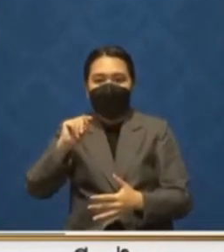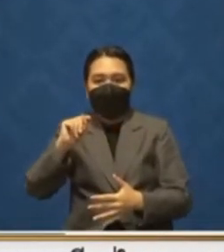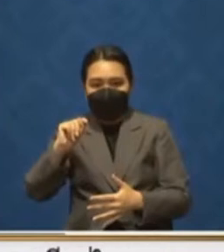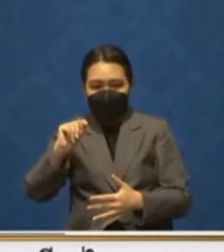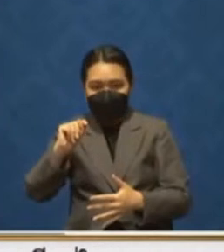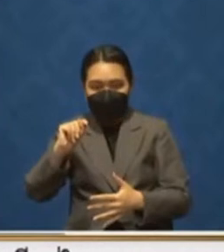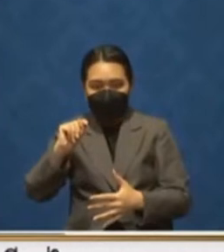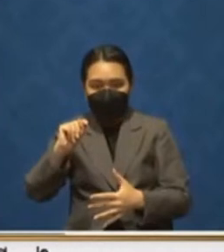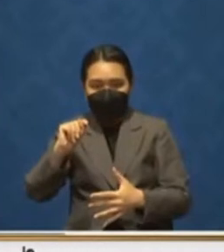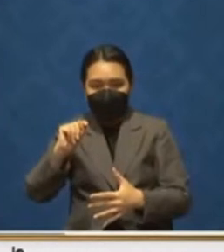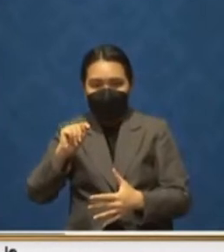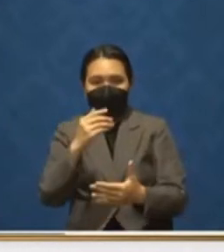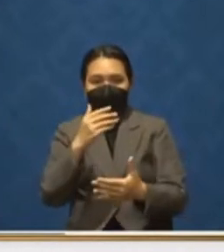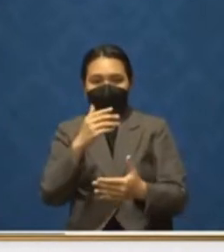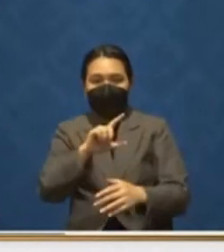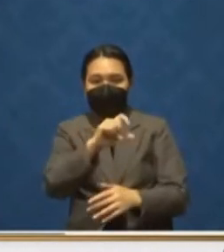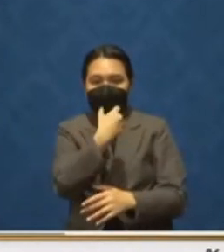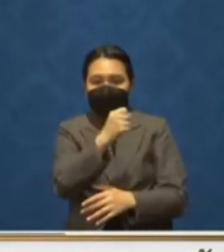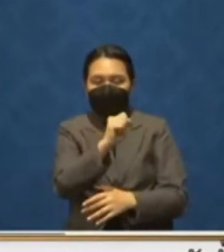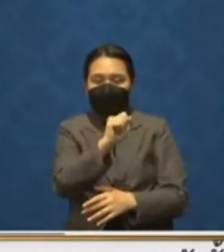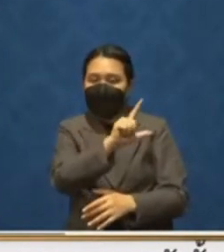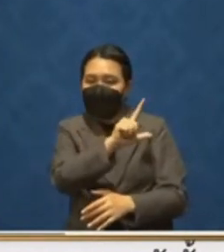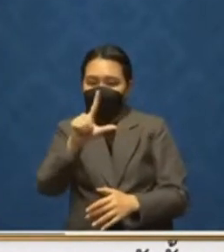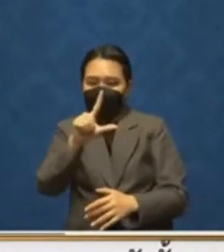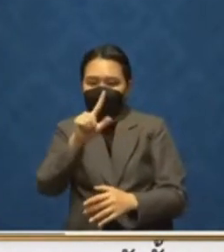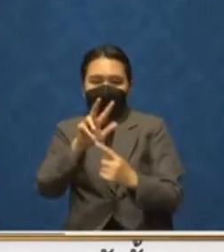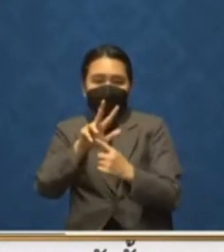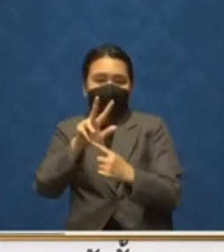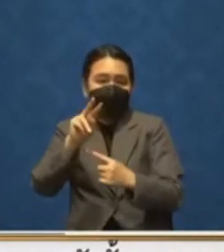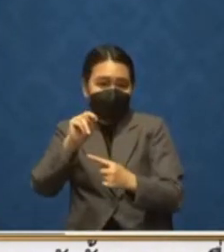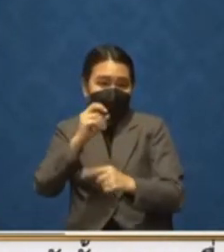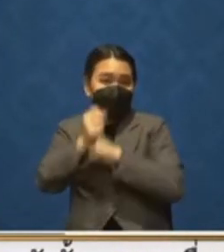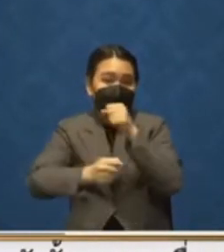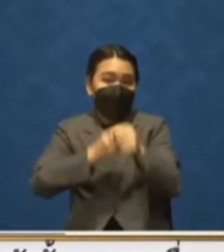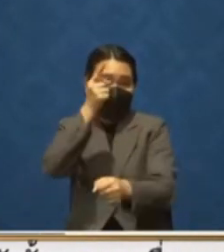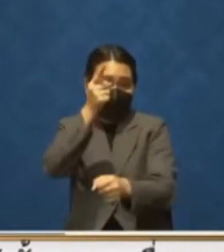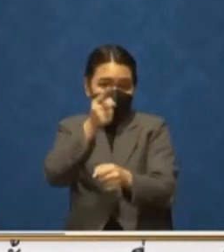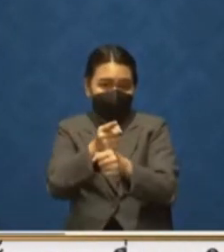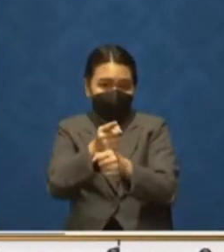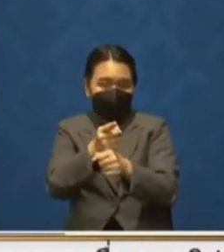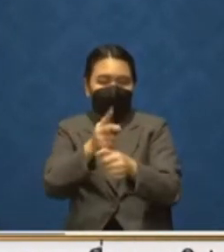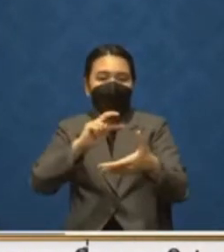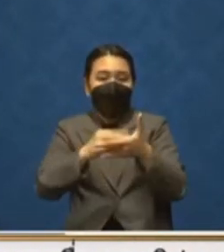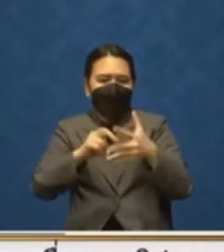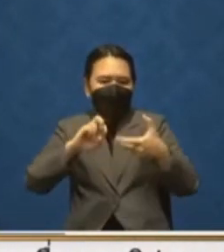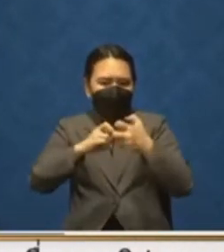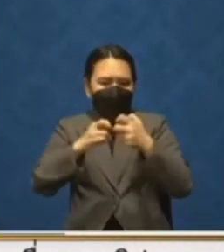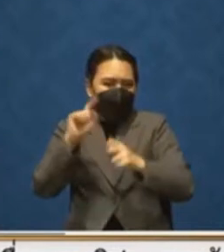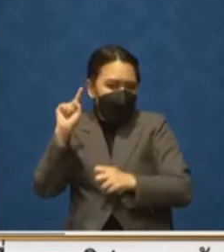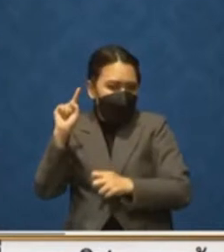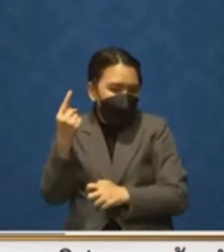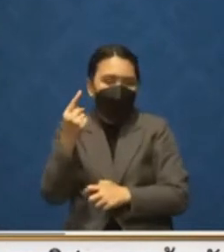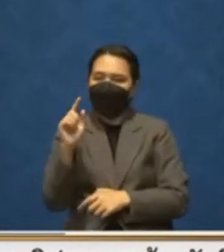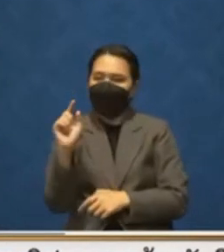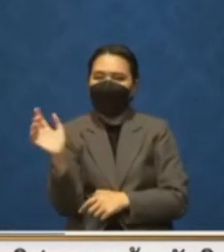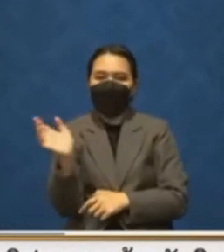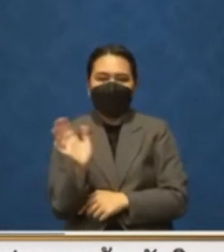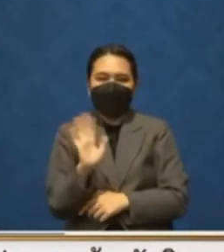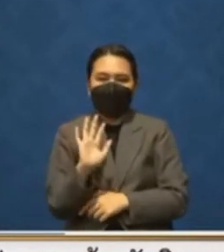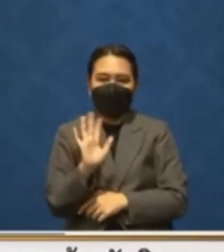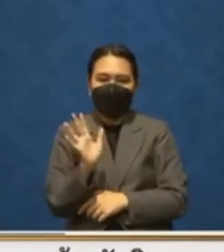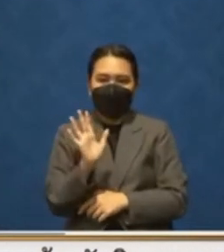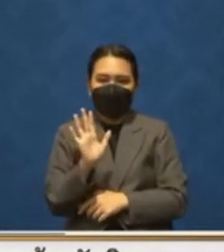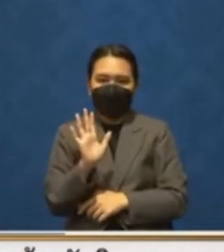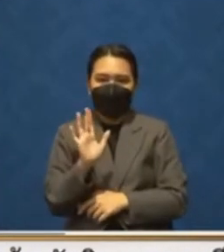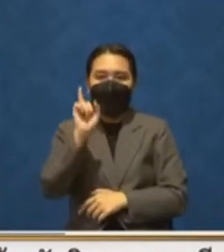ขนาด 10กว่าล้านตันรอรับอยู่ต่อปี่ไม่ใช่เรื่องใหม่เลยไม่ใช่เรื่องใหม่เลยยังไงก็